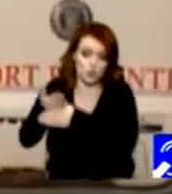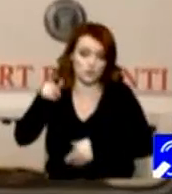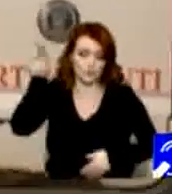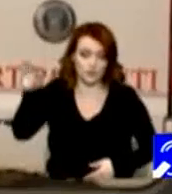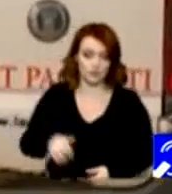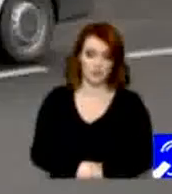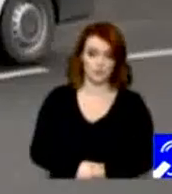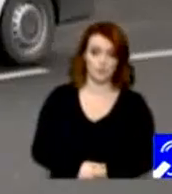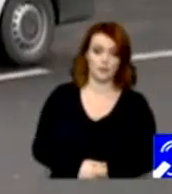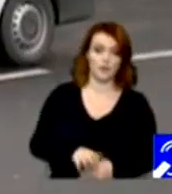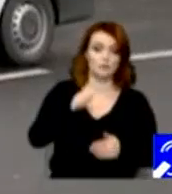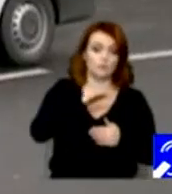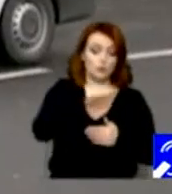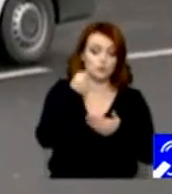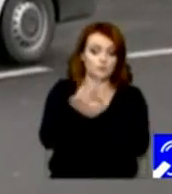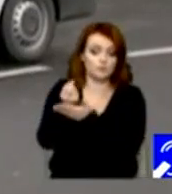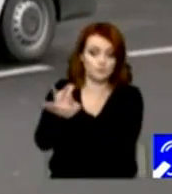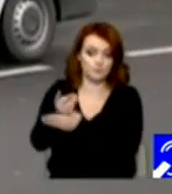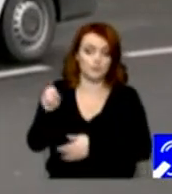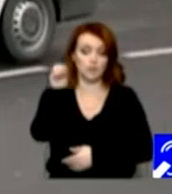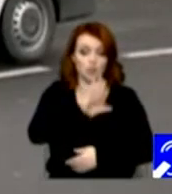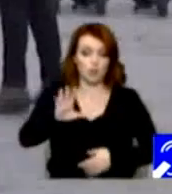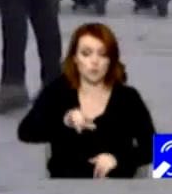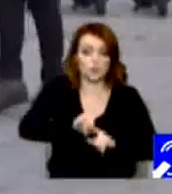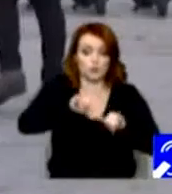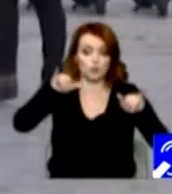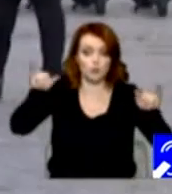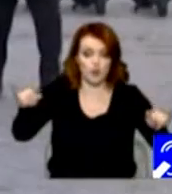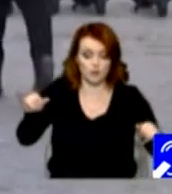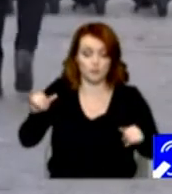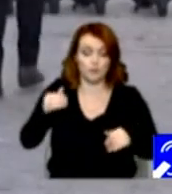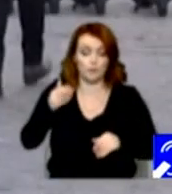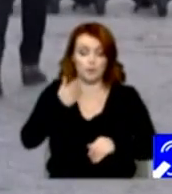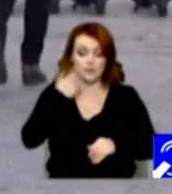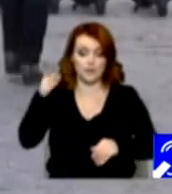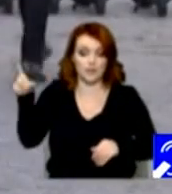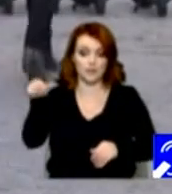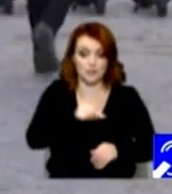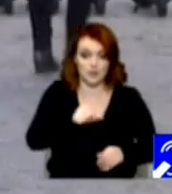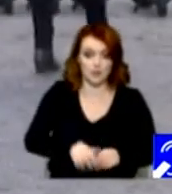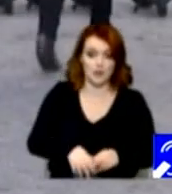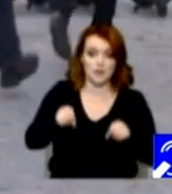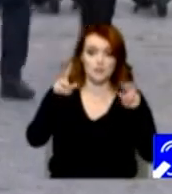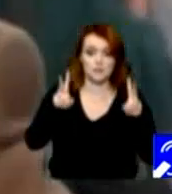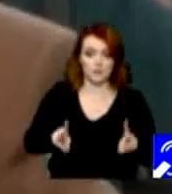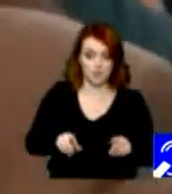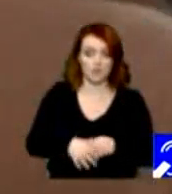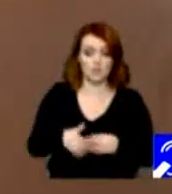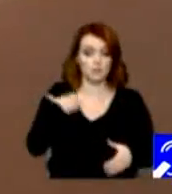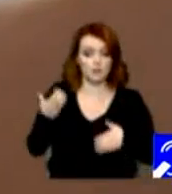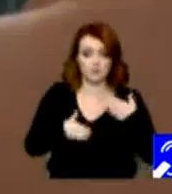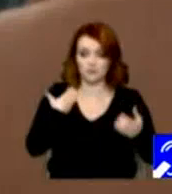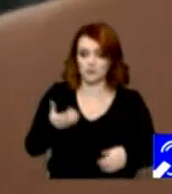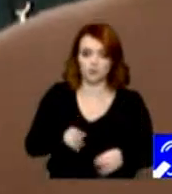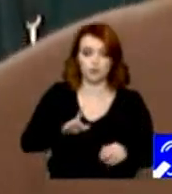din cauza ca vii de 19 în Europa sa dublat în ultima săptămână iar prognozele experților sunt cât se poate de